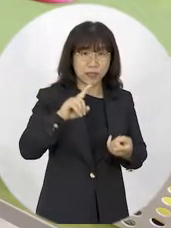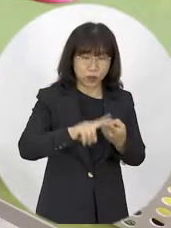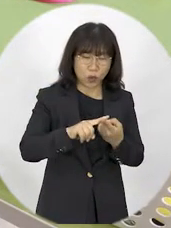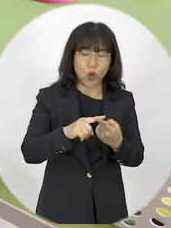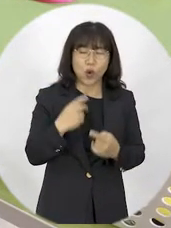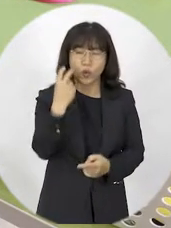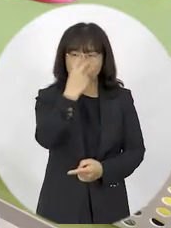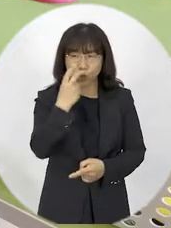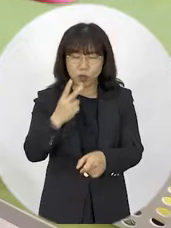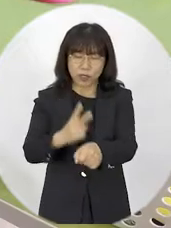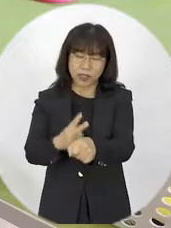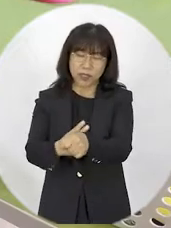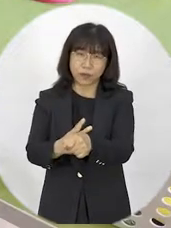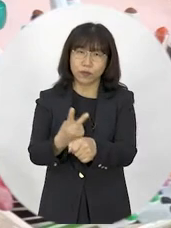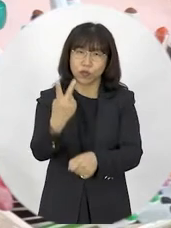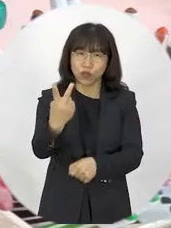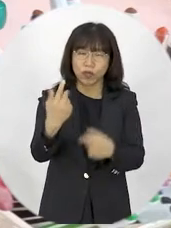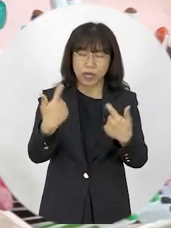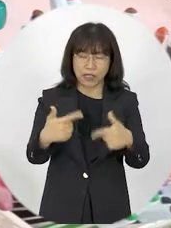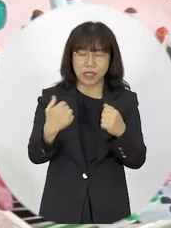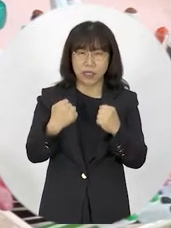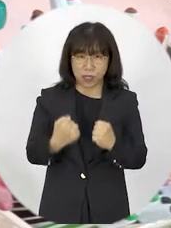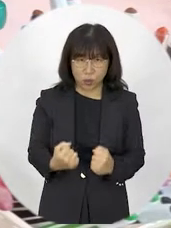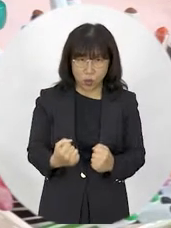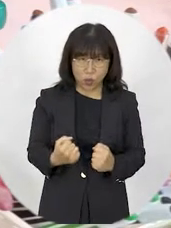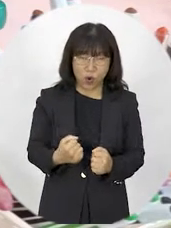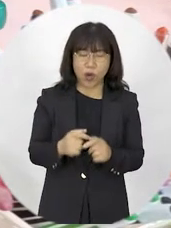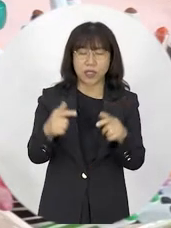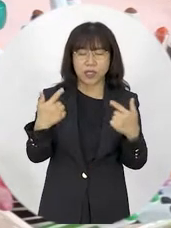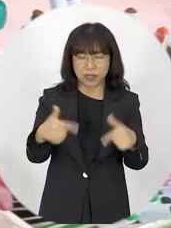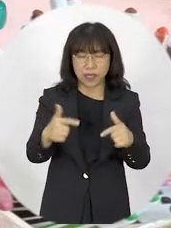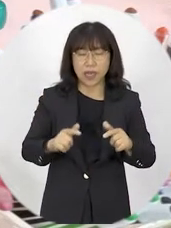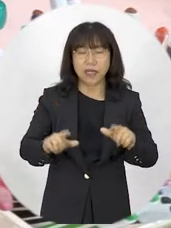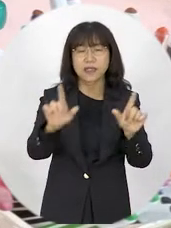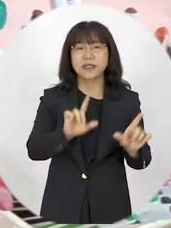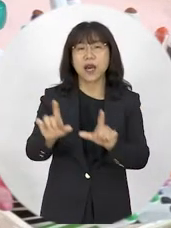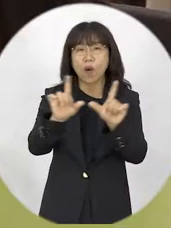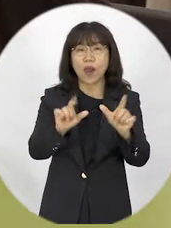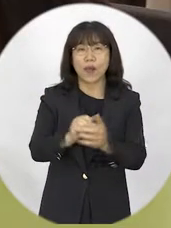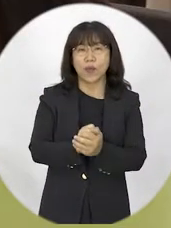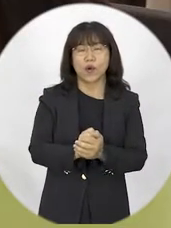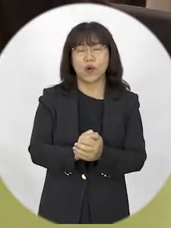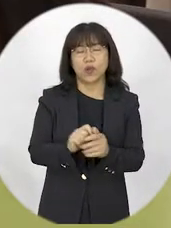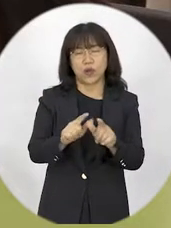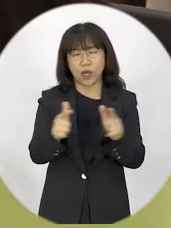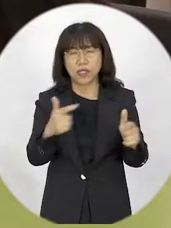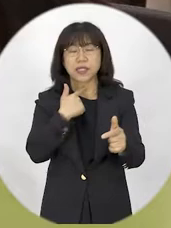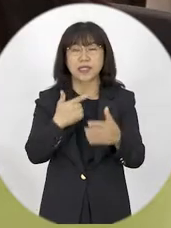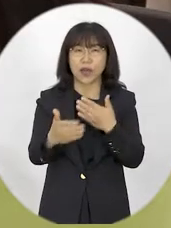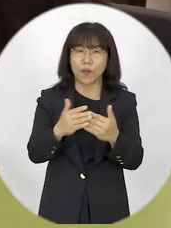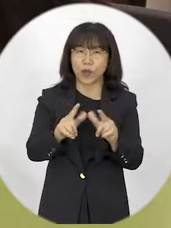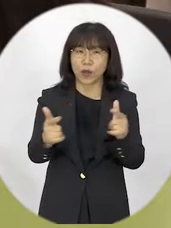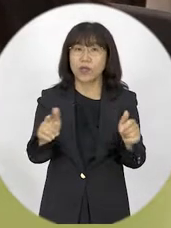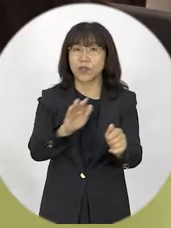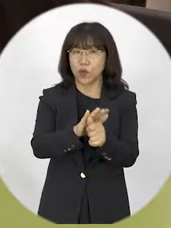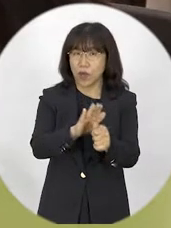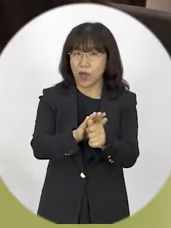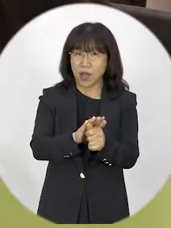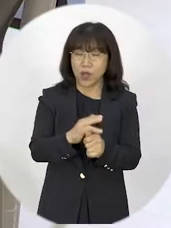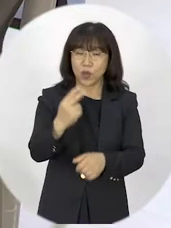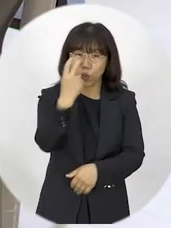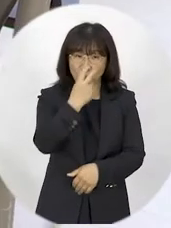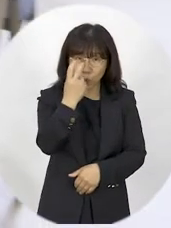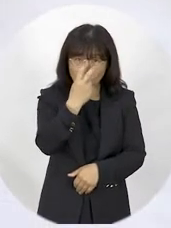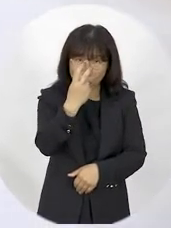상주하며 일상생활교육, 놀이활동, 체험학습, 방과 후 틈새 돌봄 등을 제공합니다.